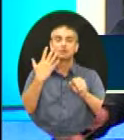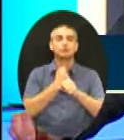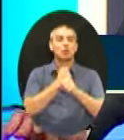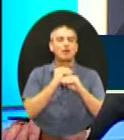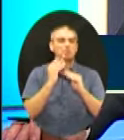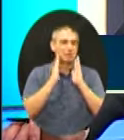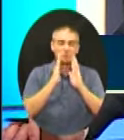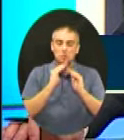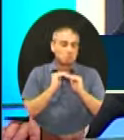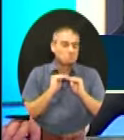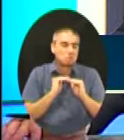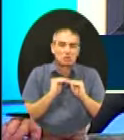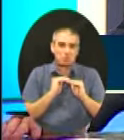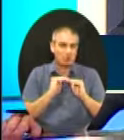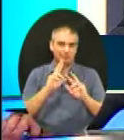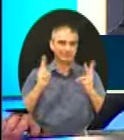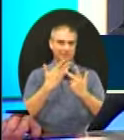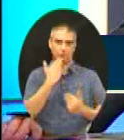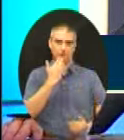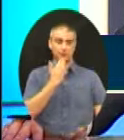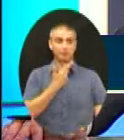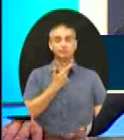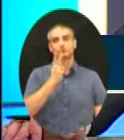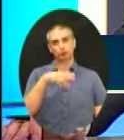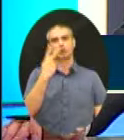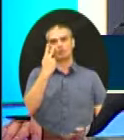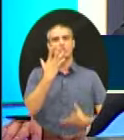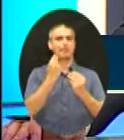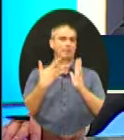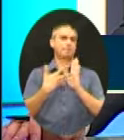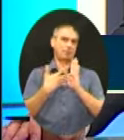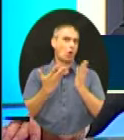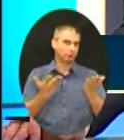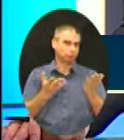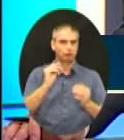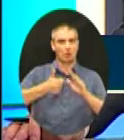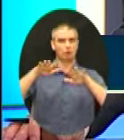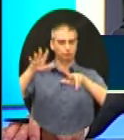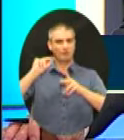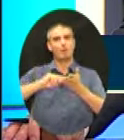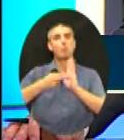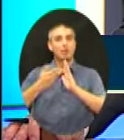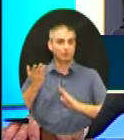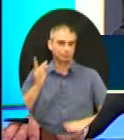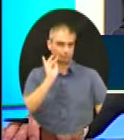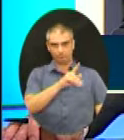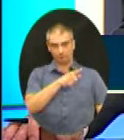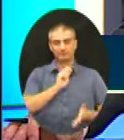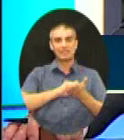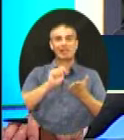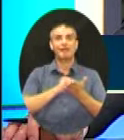לאמון ממש מינימלי מצד הציבו הישראלי יש כמובן הרבה מאוד ביקורת מצד ראש הממשלה ופוליטיקאים כלפי